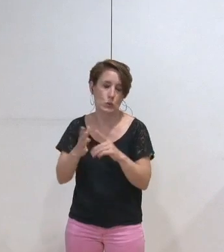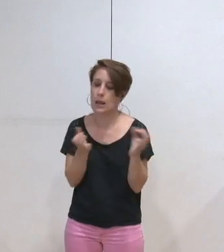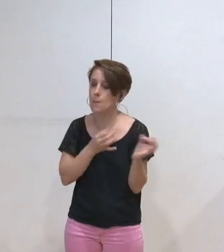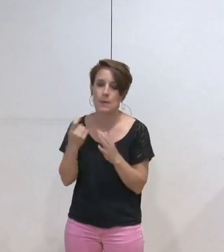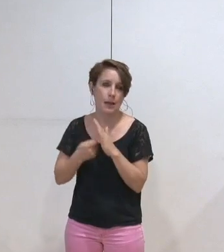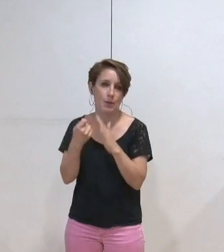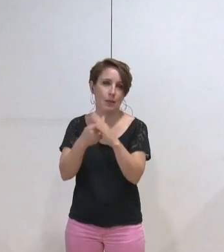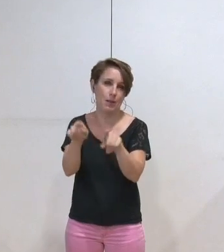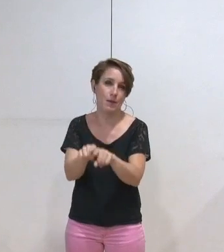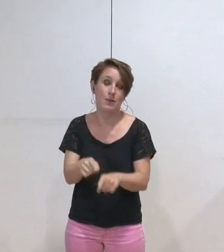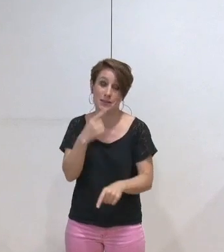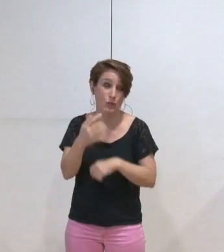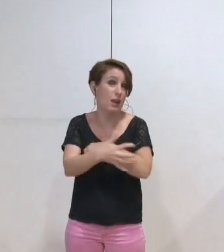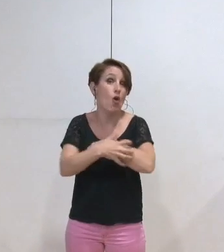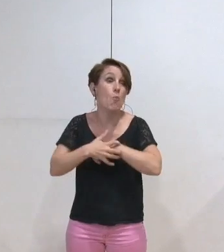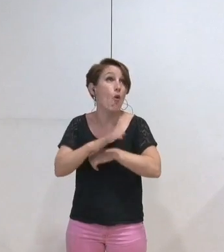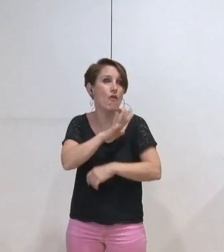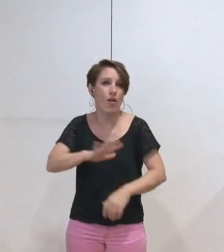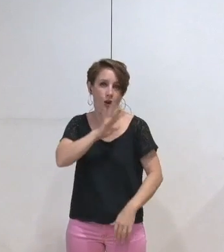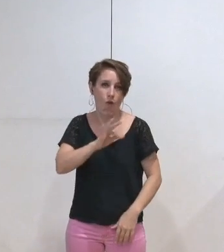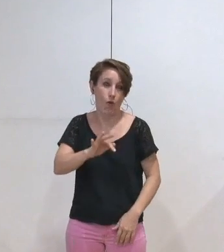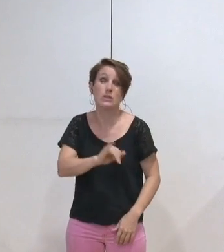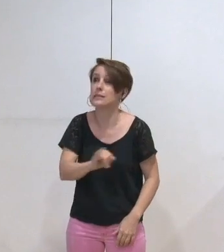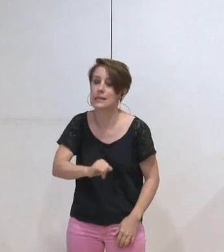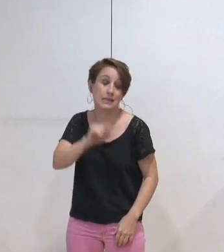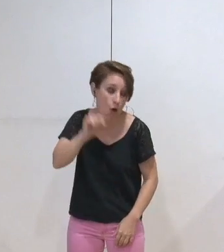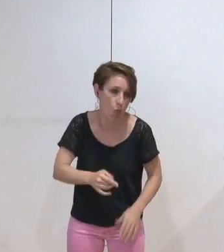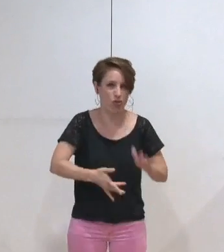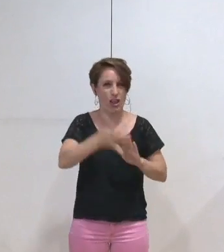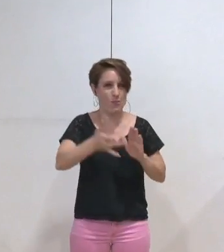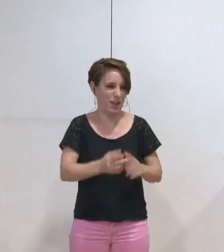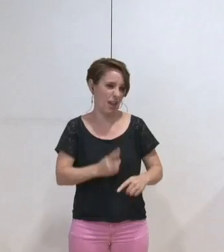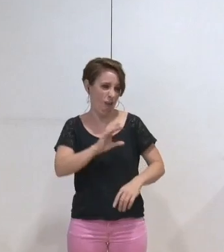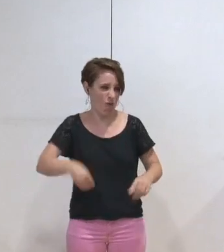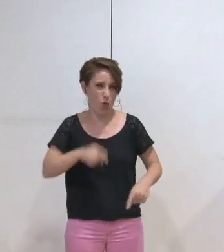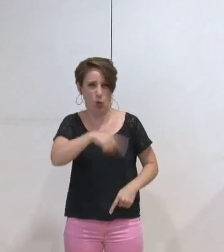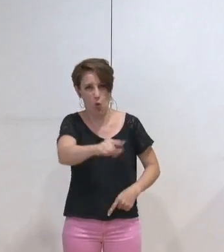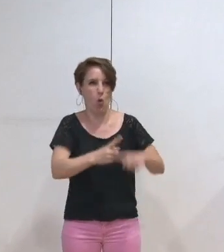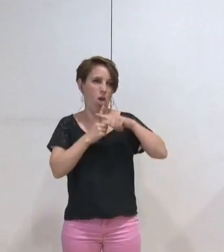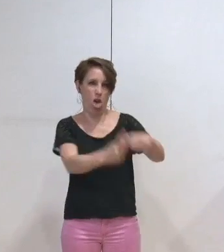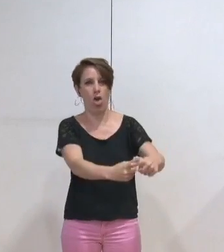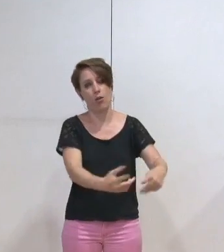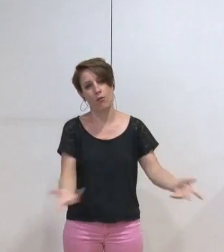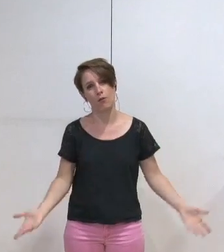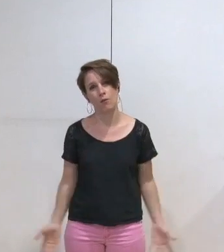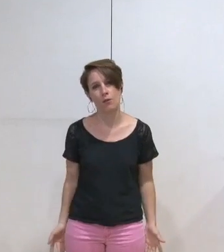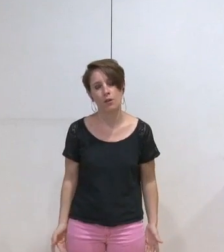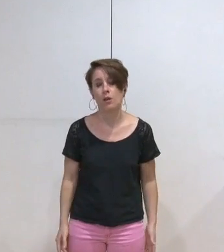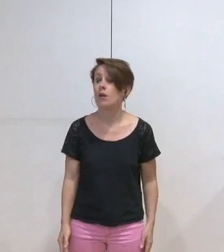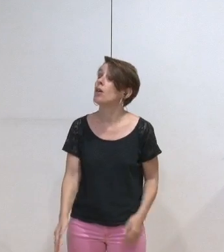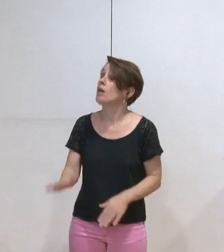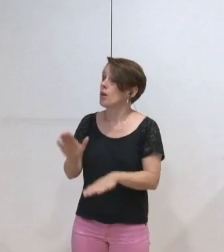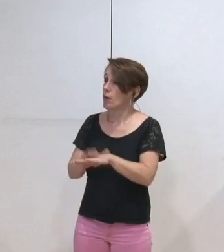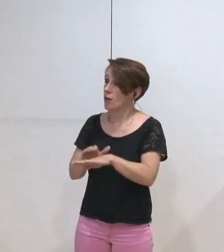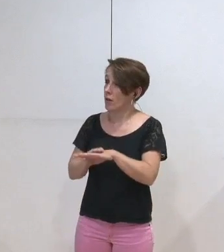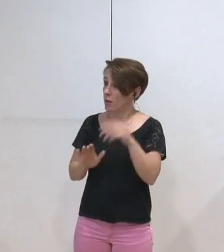les pauvres dans notre pays sont systématiquement des immigrés qu'il faudrait stigmatiser et montrer du doigt pourtant la la pauvreté contrairement à ce que vous